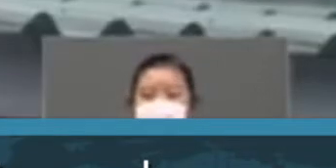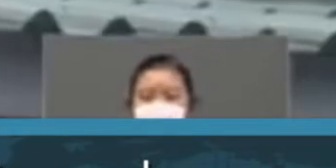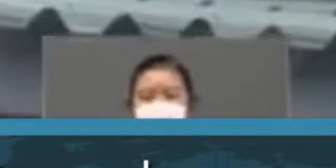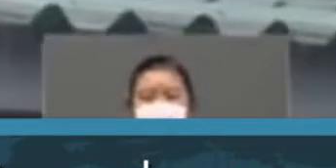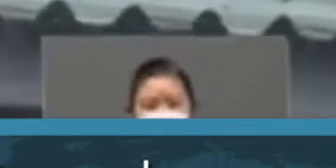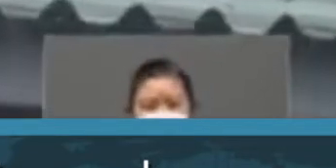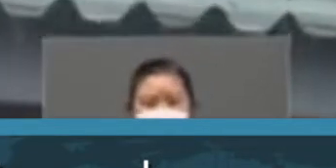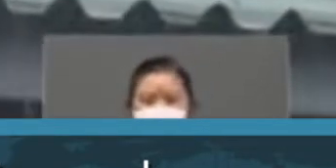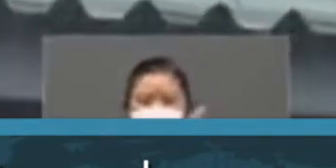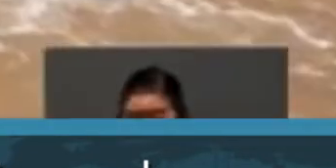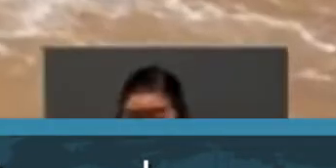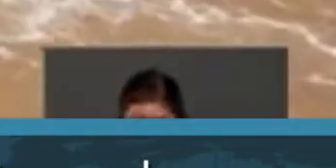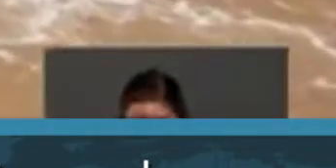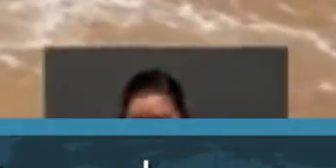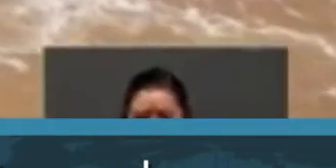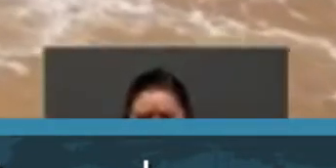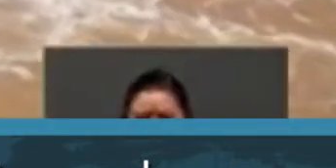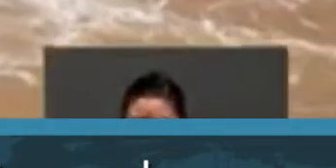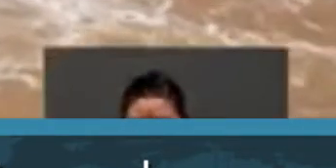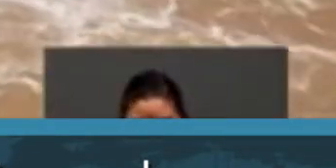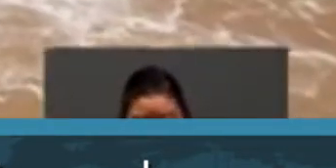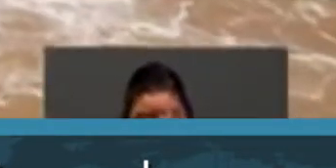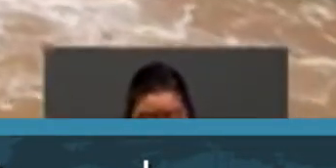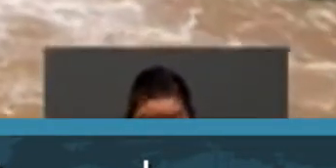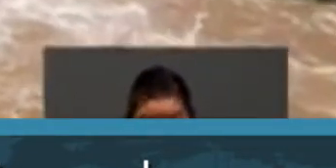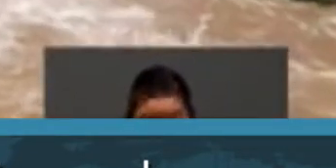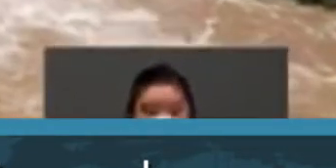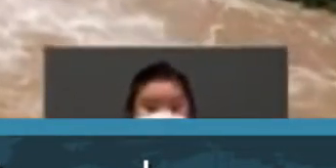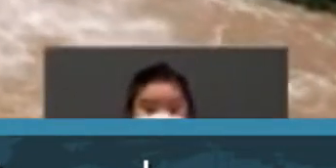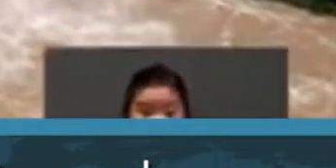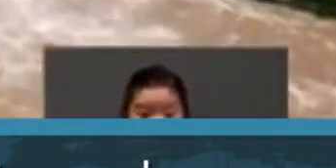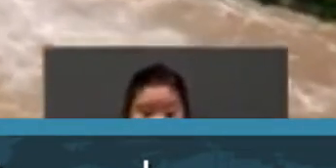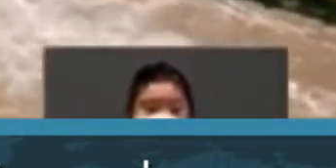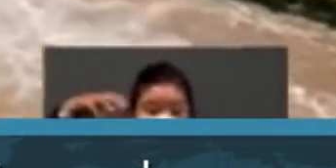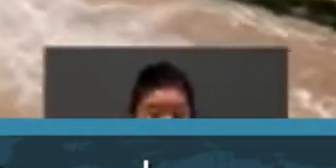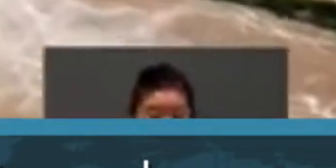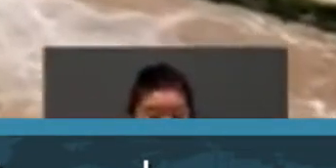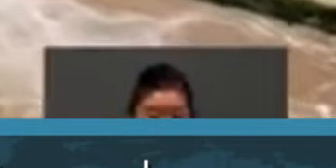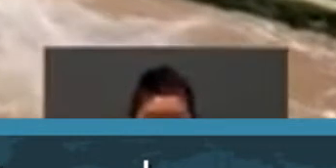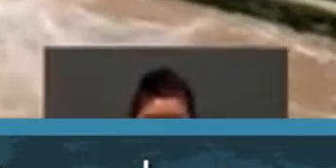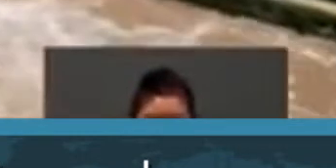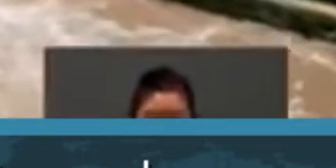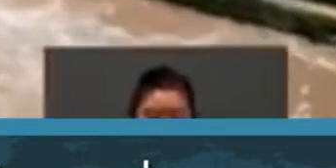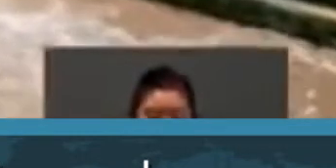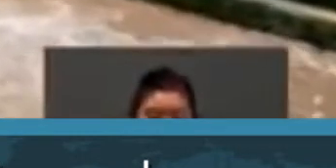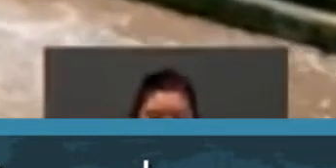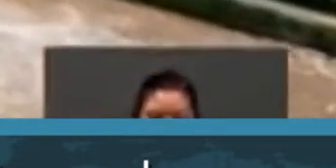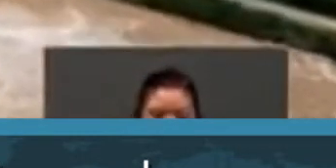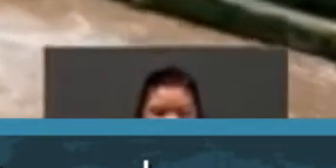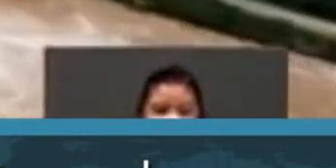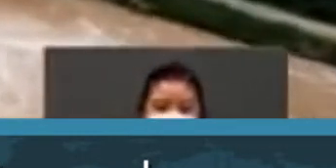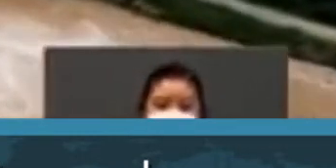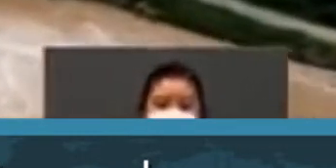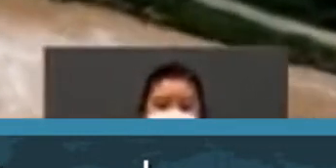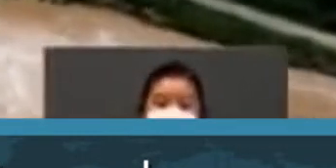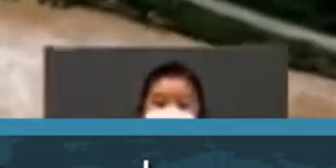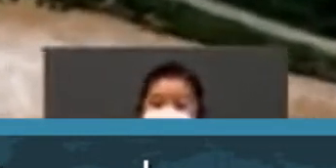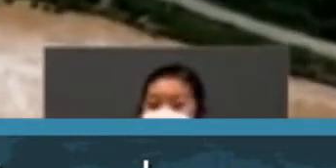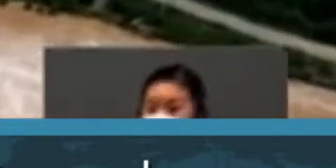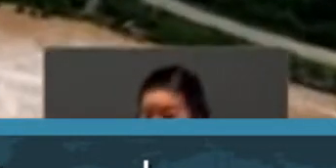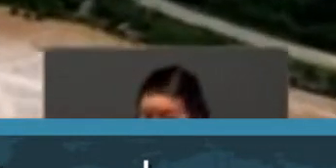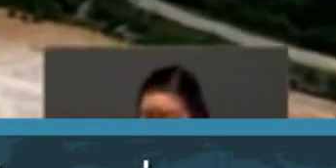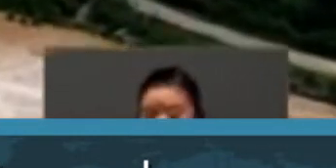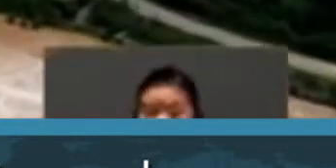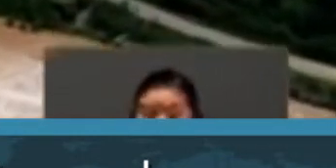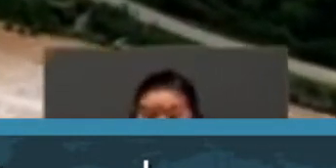ที่ลุ่มน้ำมูลตอนล่างนะครับก็จะเริ่มวิกฤตนะครับจะเริ่มมีมวลน้ำจากตอนบนเนี่ยผ่านจังหวัดอุบลราชธ